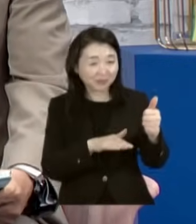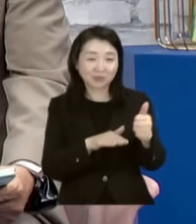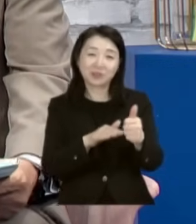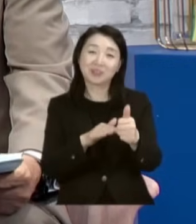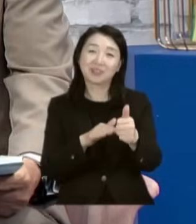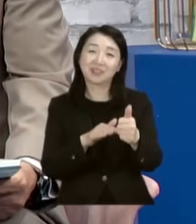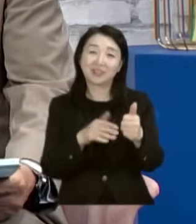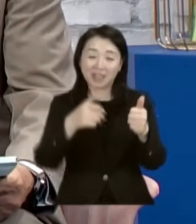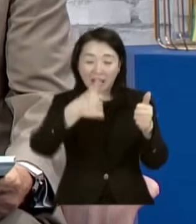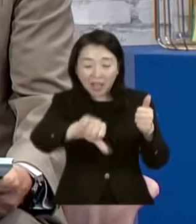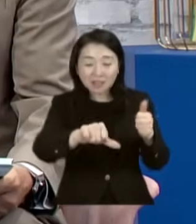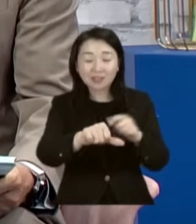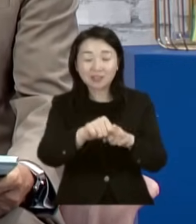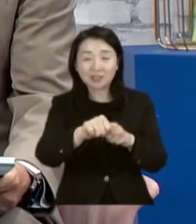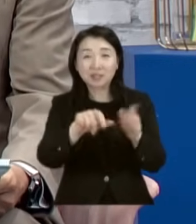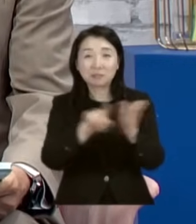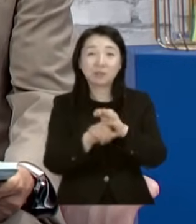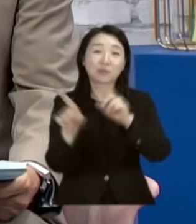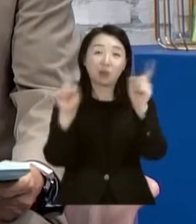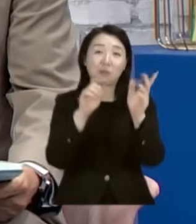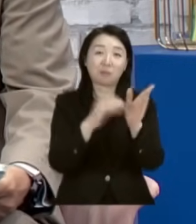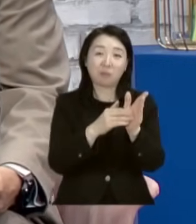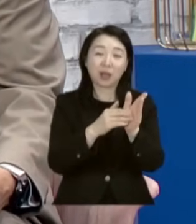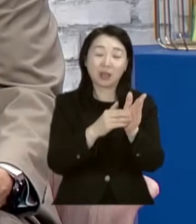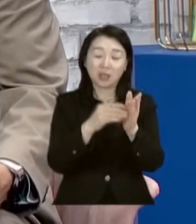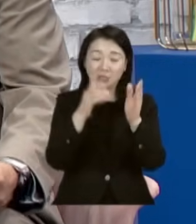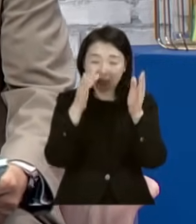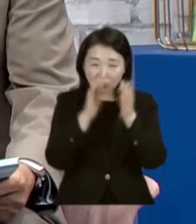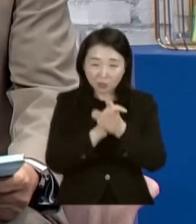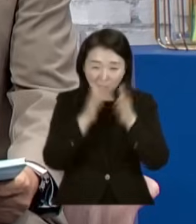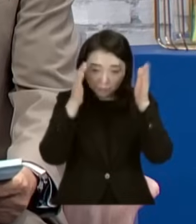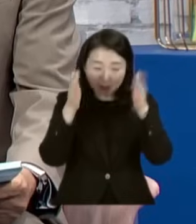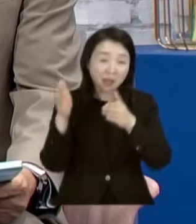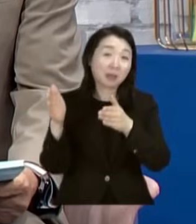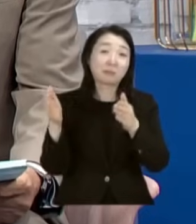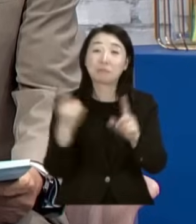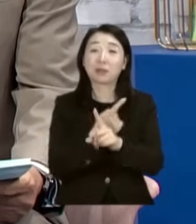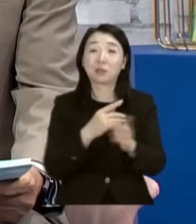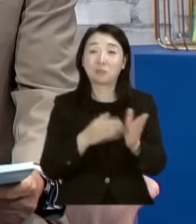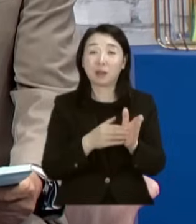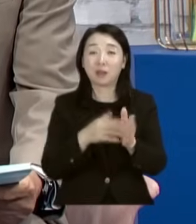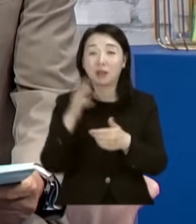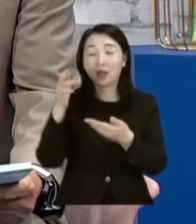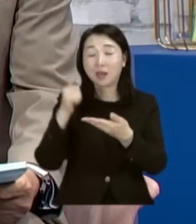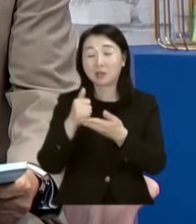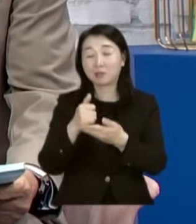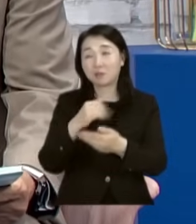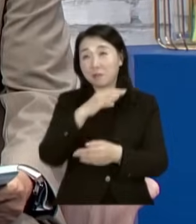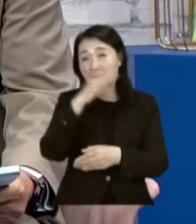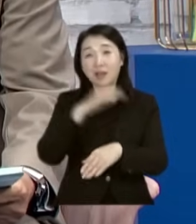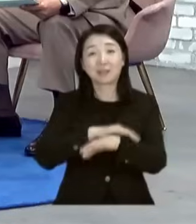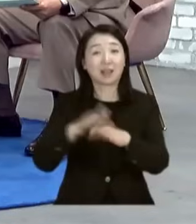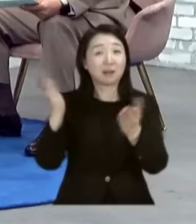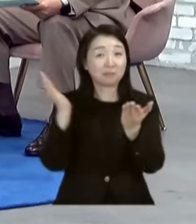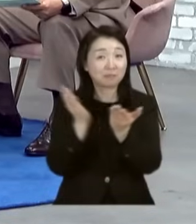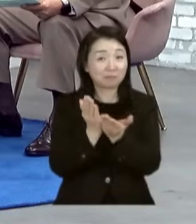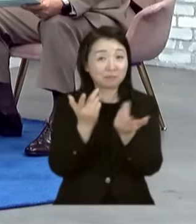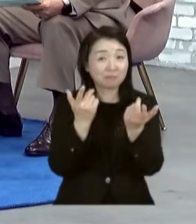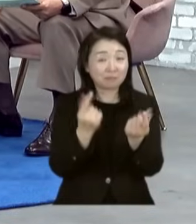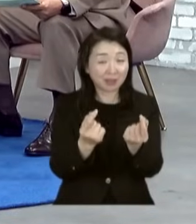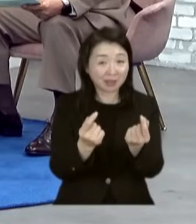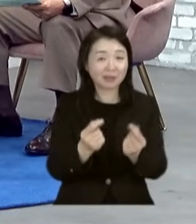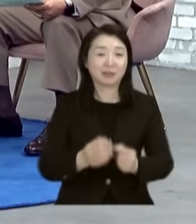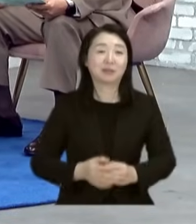시간을 통해서 자기 신앙 회복된 거 기도의 방향이 바뀐 거 그러니까 어 하나님을 아주 제대로 이제 만나가는 과정 있잖아요 이런